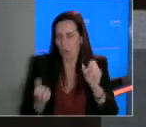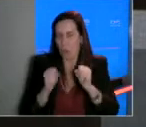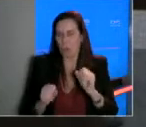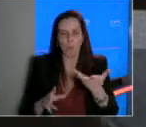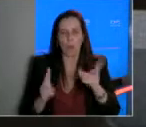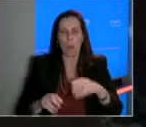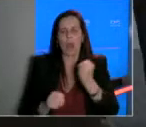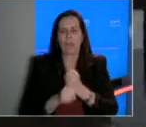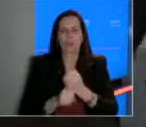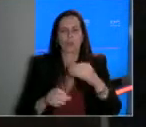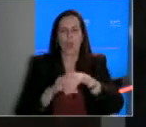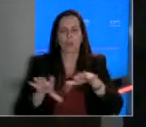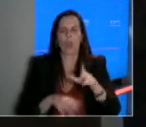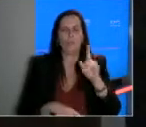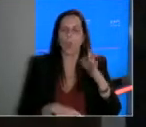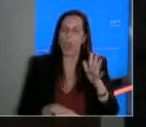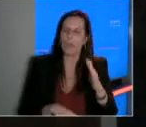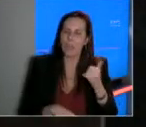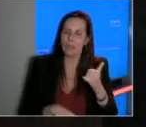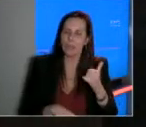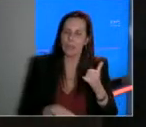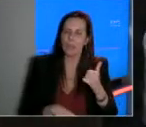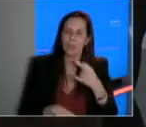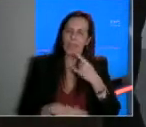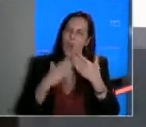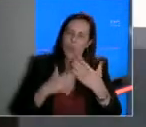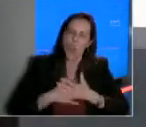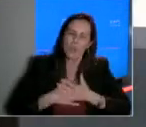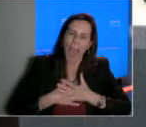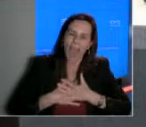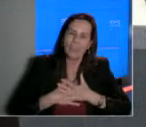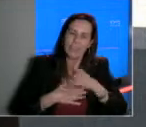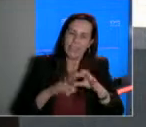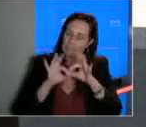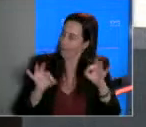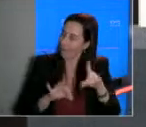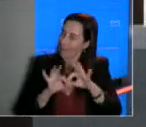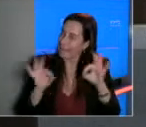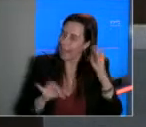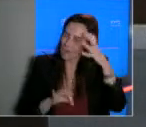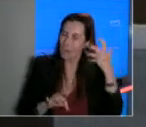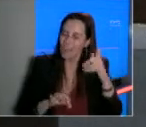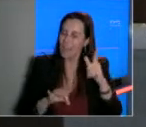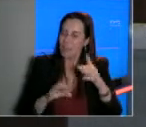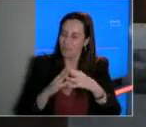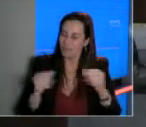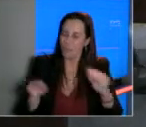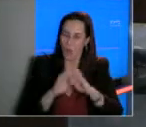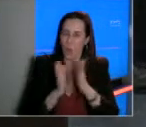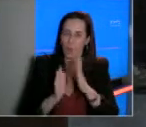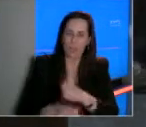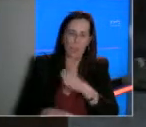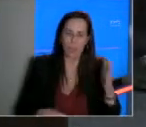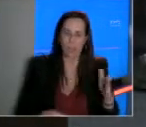בטוח מה היא יכולה לתרום, אבל אולי כן בעצם יאמרו לה תודה על המהלך שהיא החלה, אני מזכיר לך, של בעצם התפוררות כל מה שנקרא